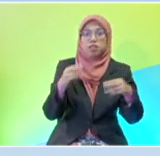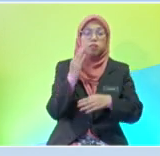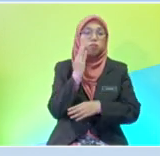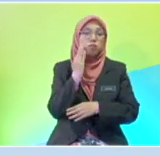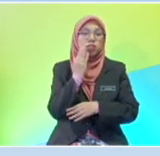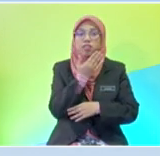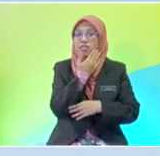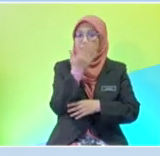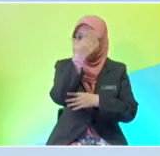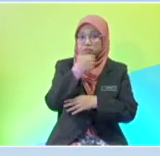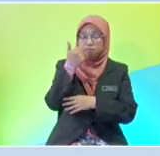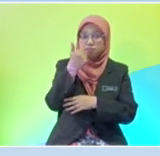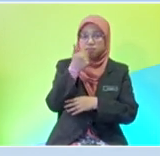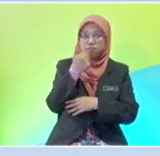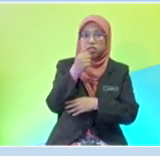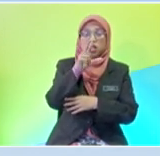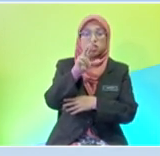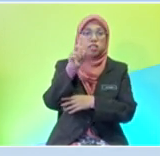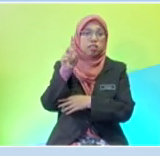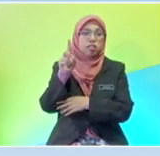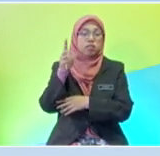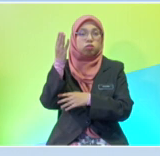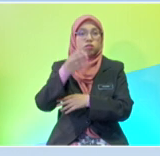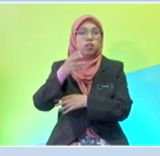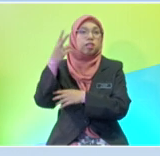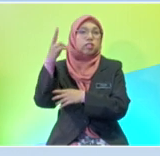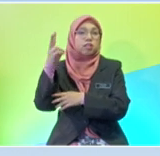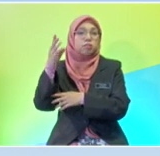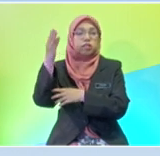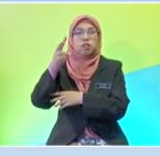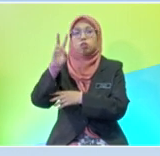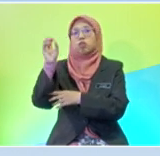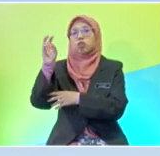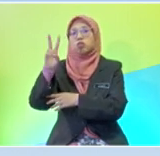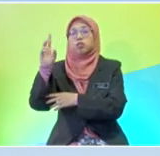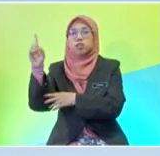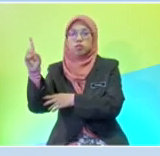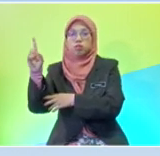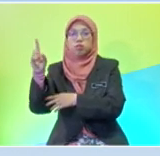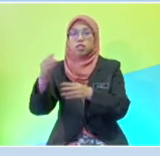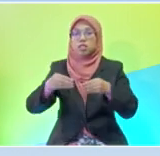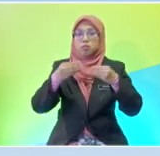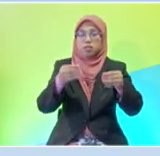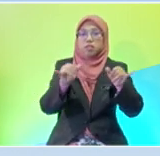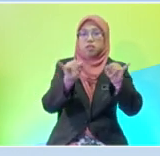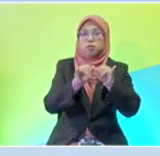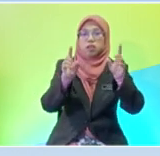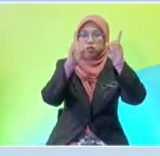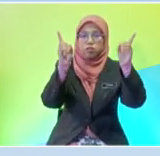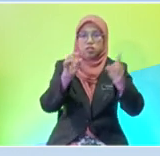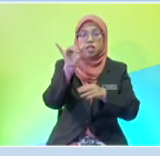yang mengandung kepada 31 Desember 2021 ini diberikan kita yang